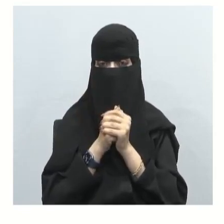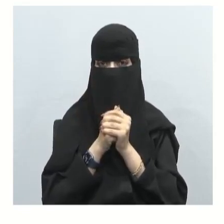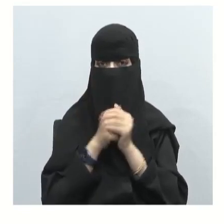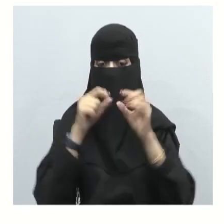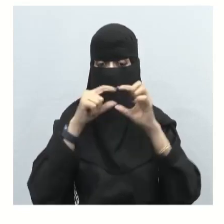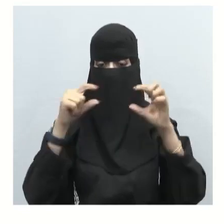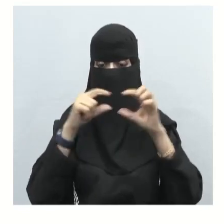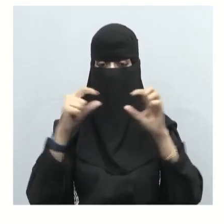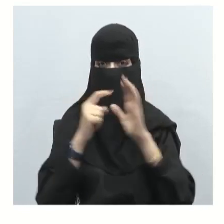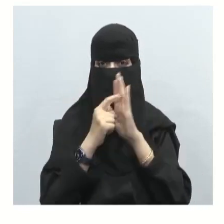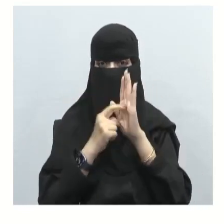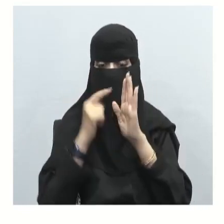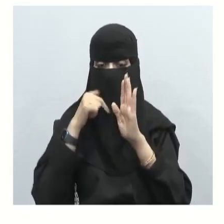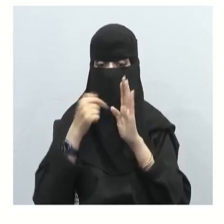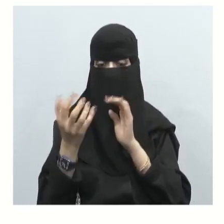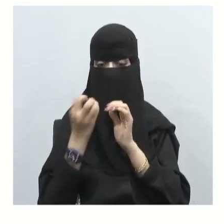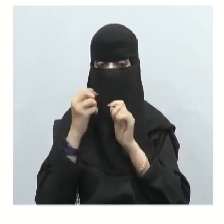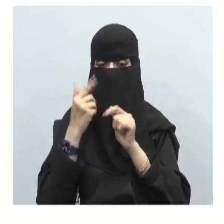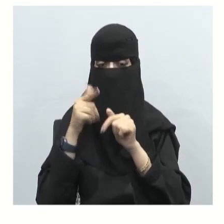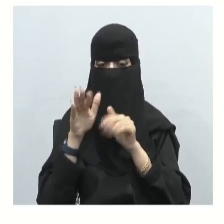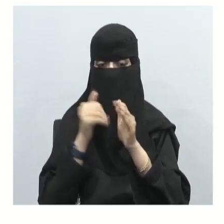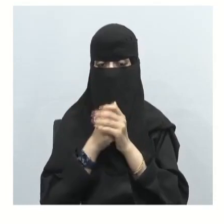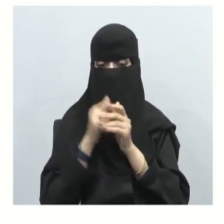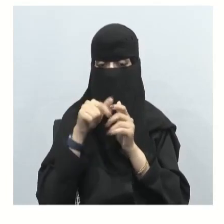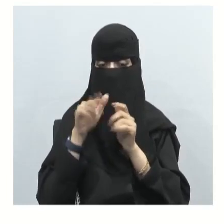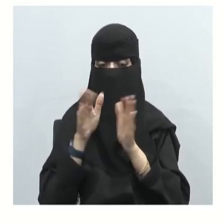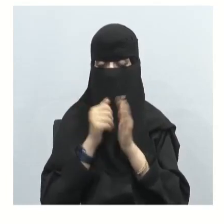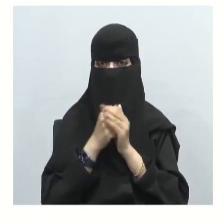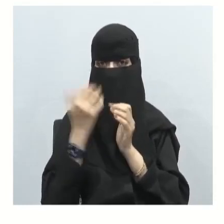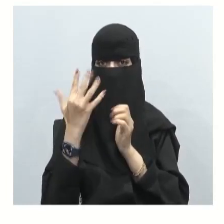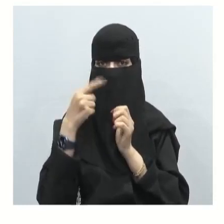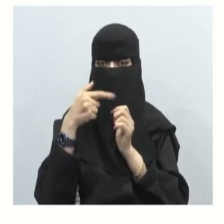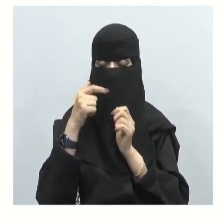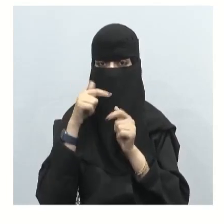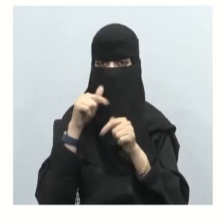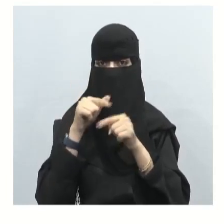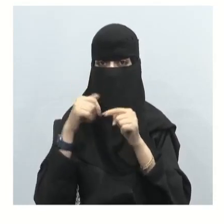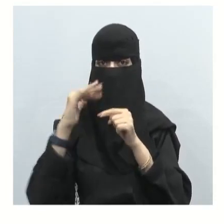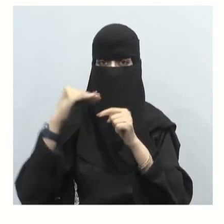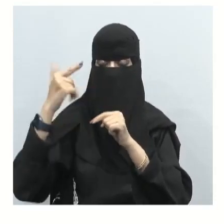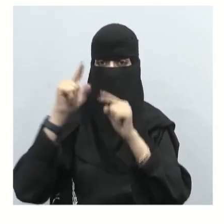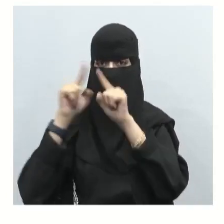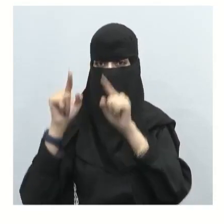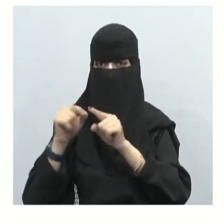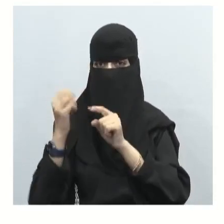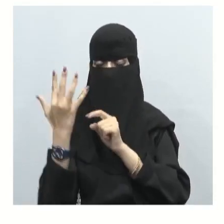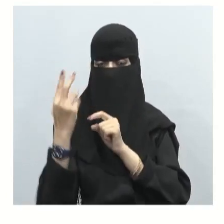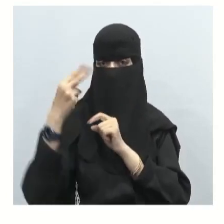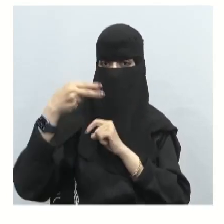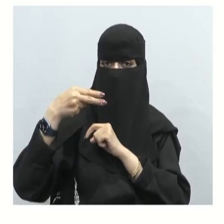واربعين تطلع لنا بها طبعا كوزين الخمسه واربعين سبعه من عشره مربعها 25